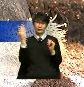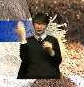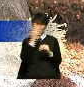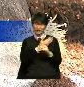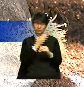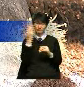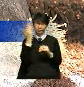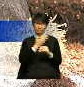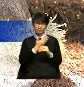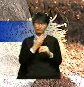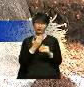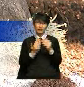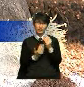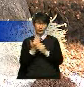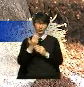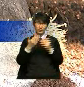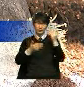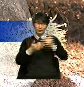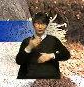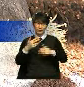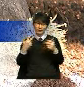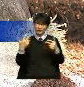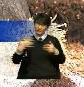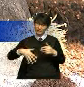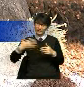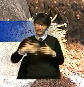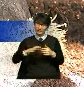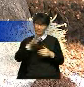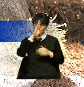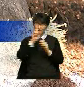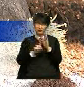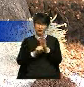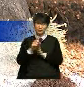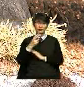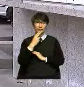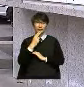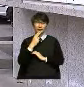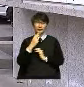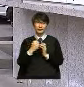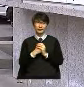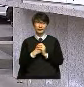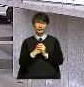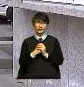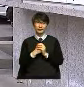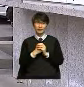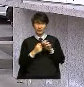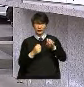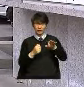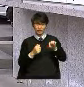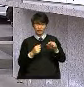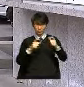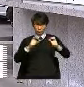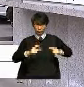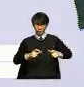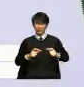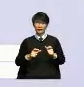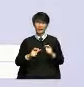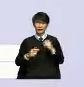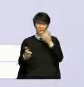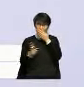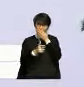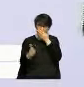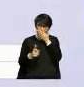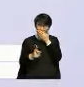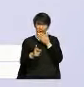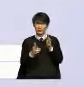그 간장애 다 보고 나머지 펀드 아제 행성이 없으세요 연천군은 이동 동선을 따라 족 등